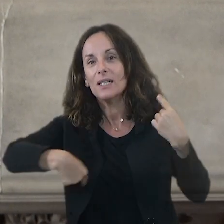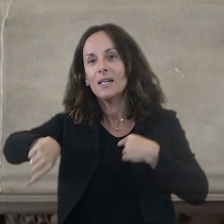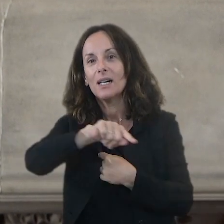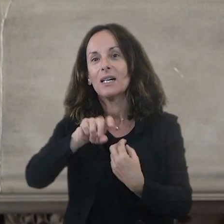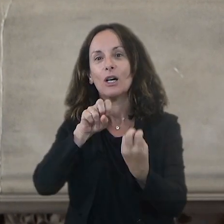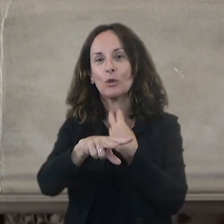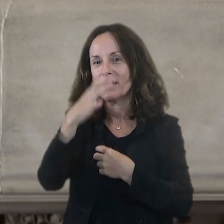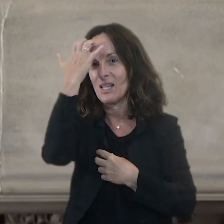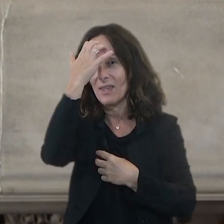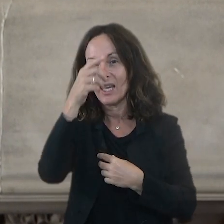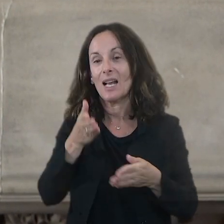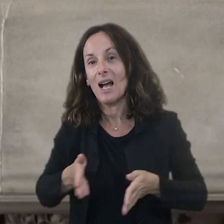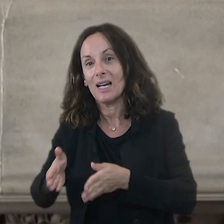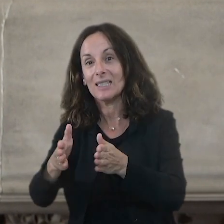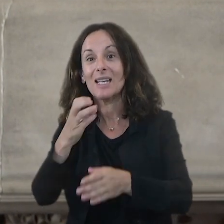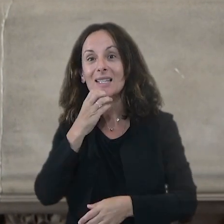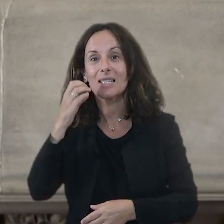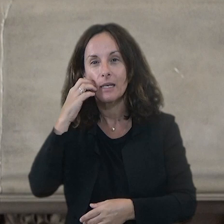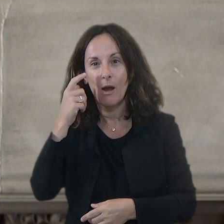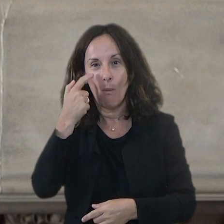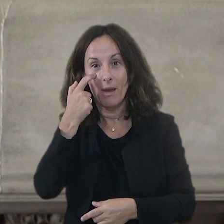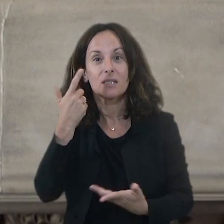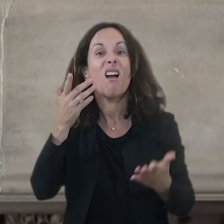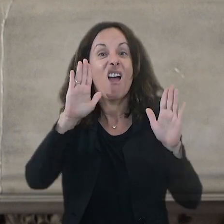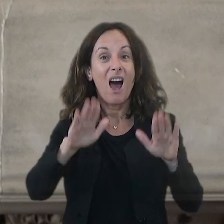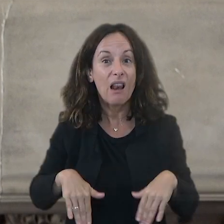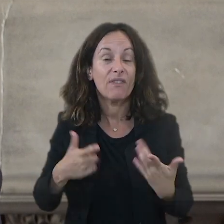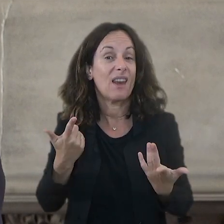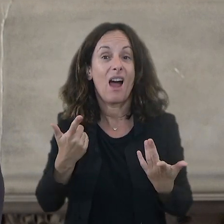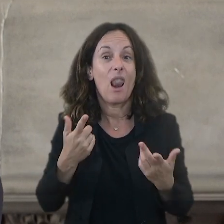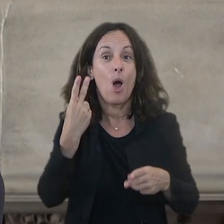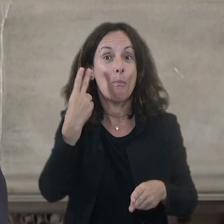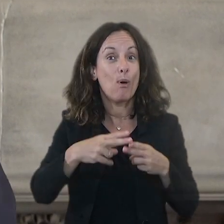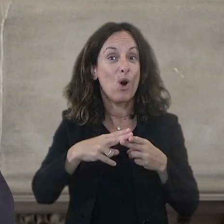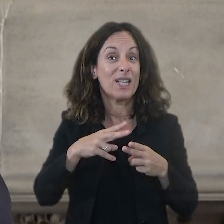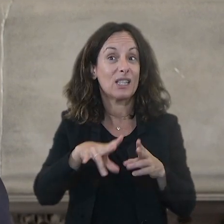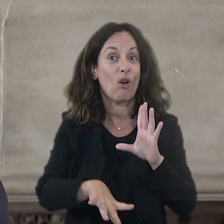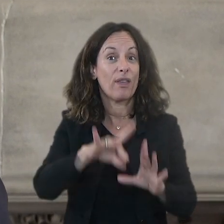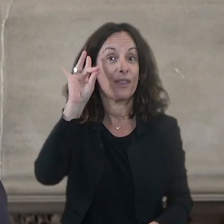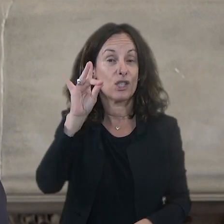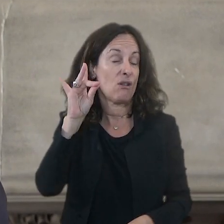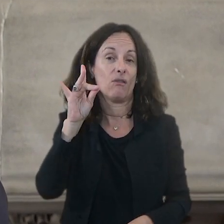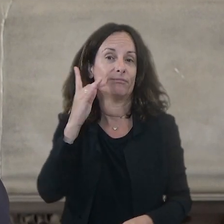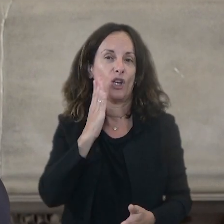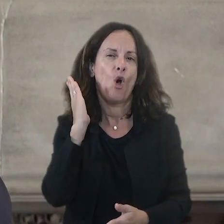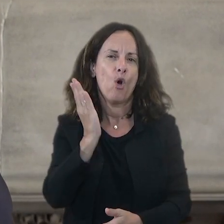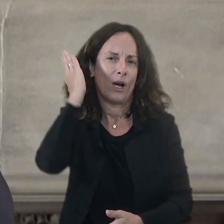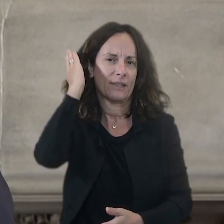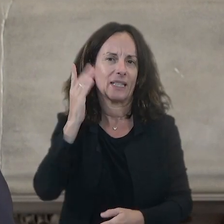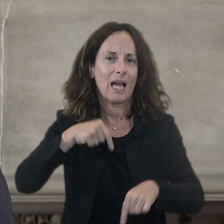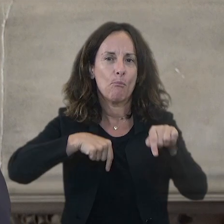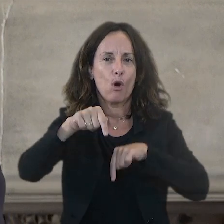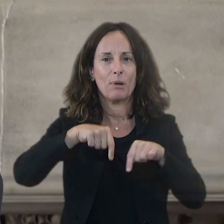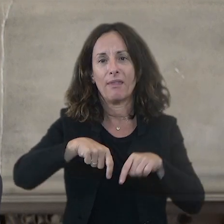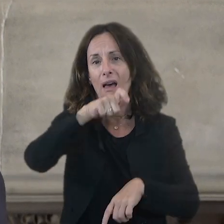l'entrada de la carretera de Sineu i en el final una decisió política que va en contra de la mobilitat de tot el ciutadà